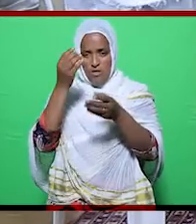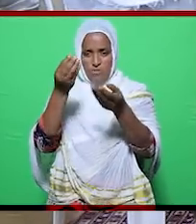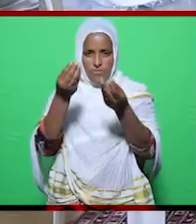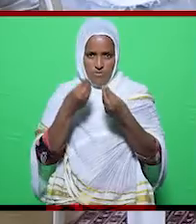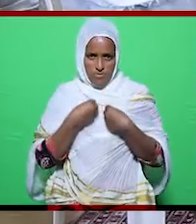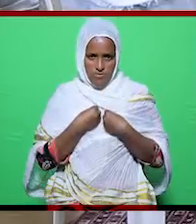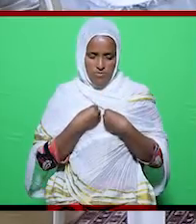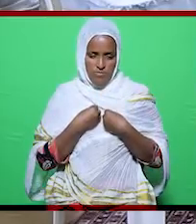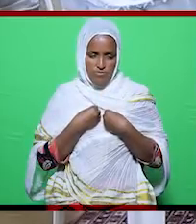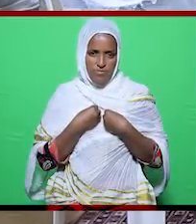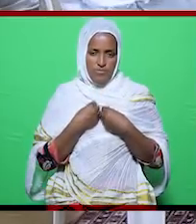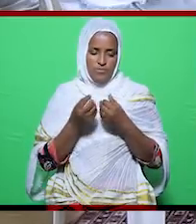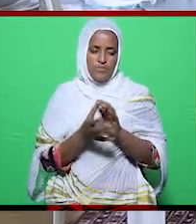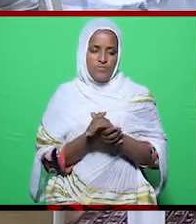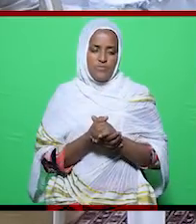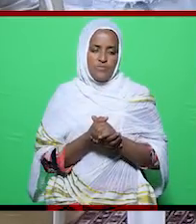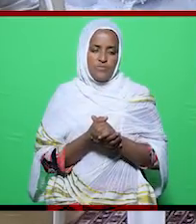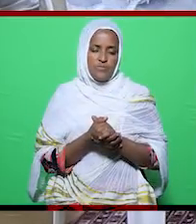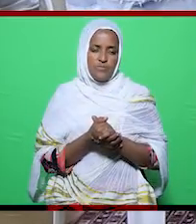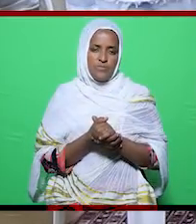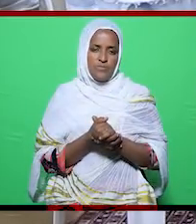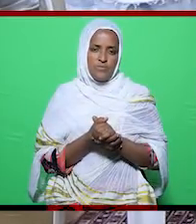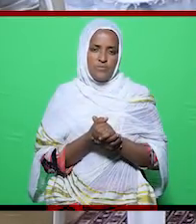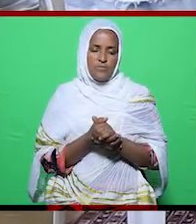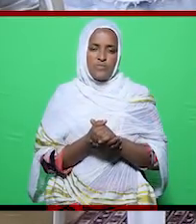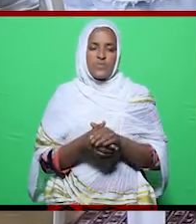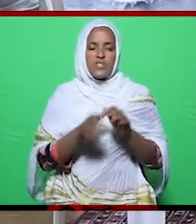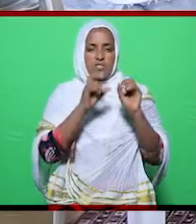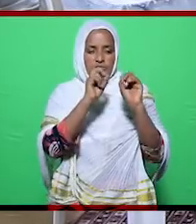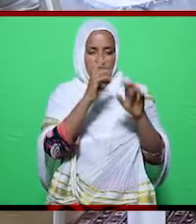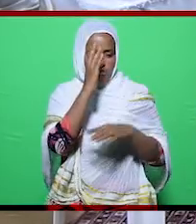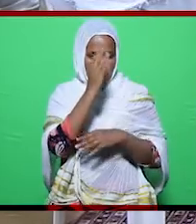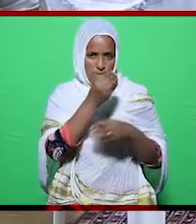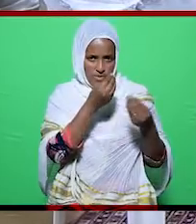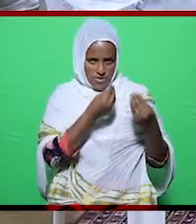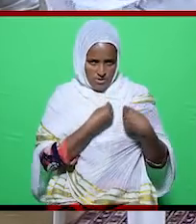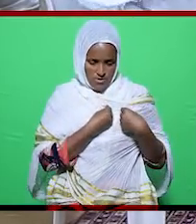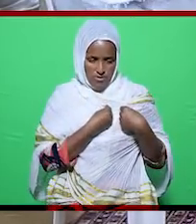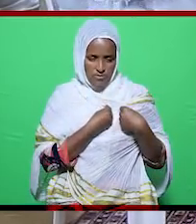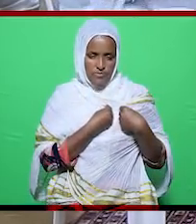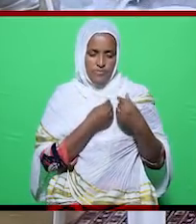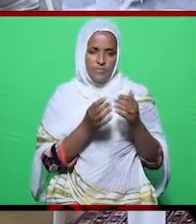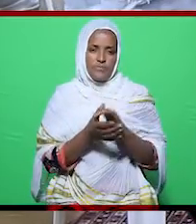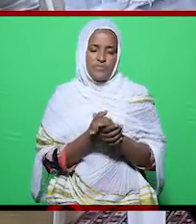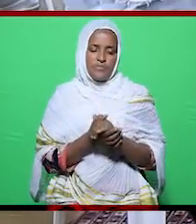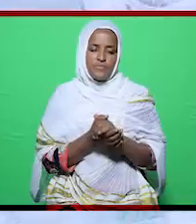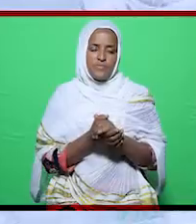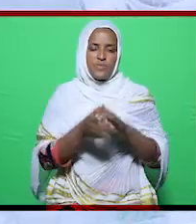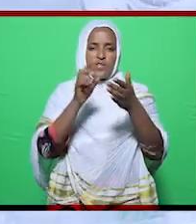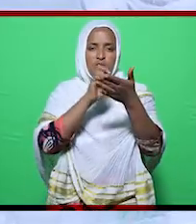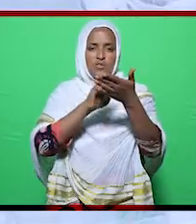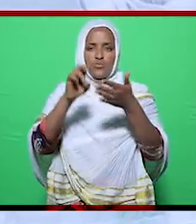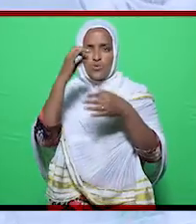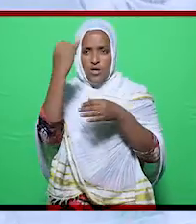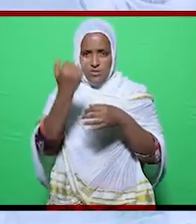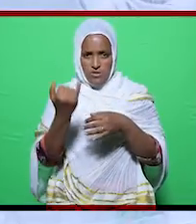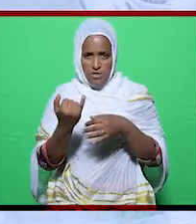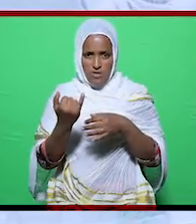ሲቆሽሹ እንደው ምን አይነት እንደ አንድ ክርስቲያን መደረግ ያለበት ቤተክርስቲያን መታስተምረን ምንድነው? እዚች ላይ ትንሽ ነገር ብናነሳ